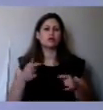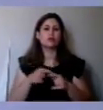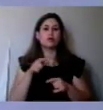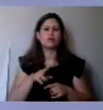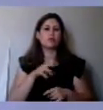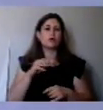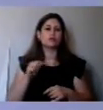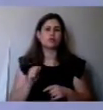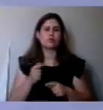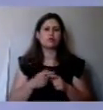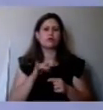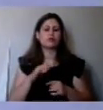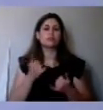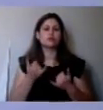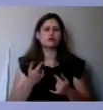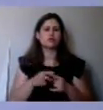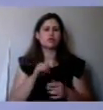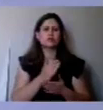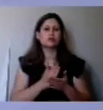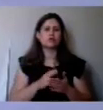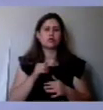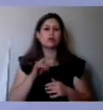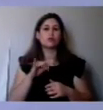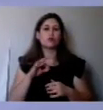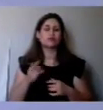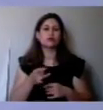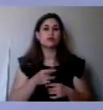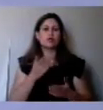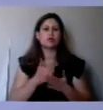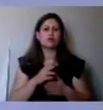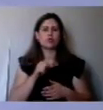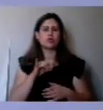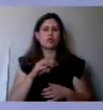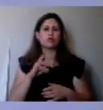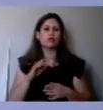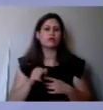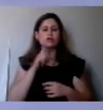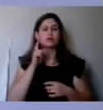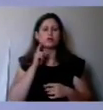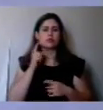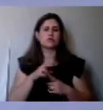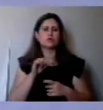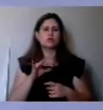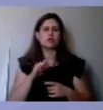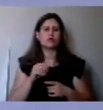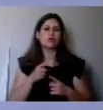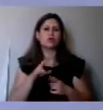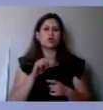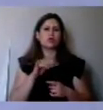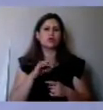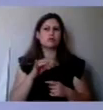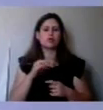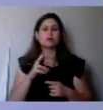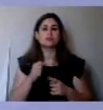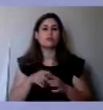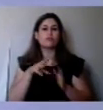меж. Відтепер частинами Дніпровського району є Антонівка, Зеленівка, Садове та Надніпрянське.